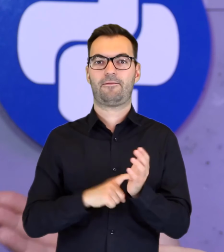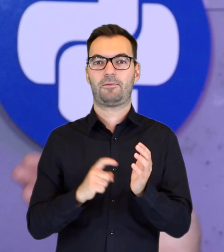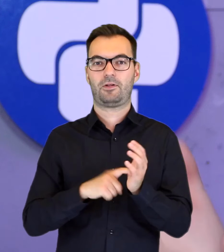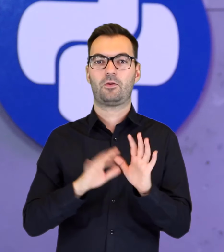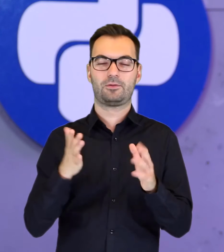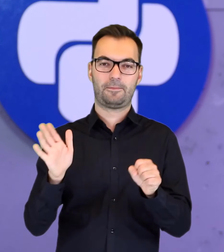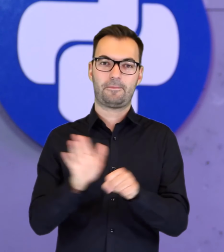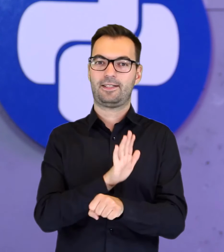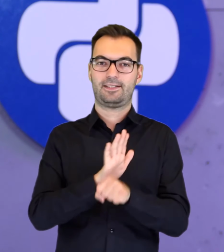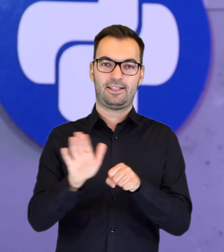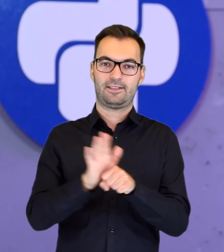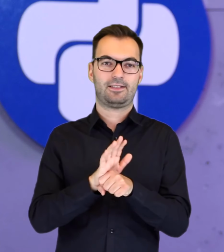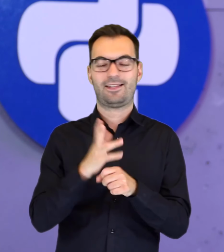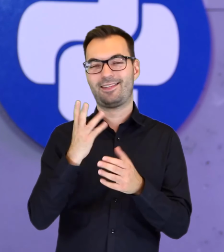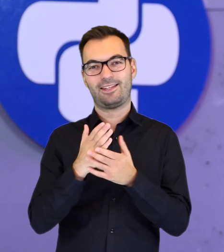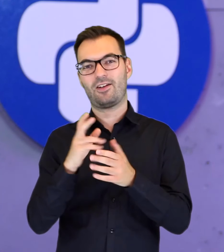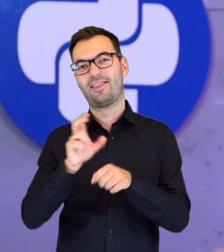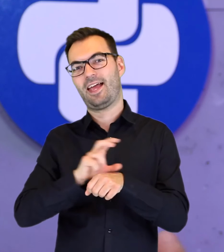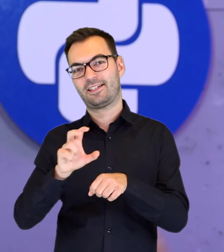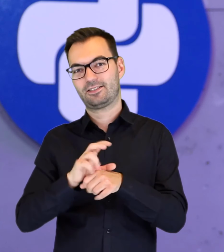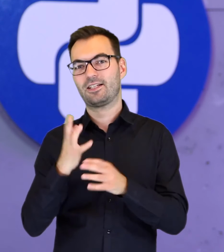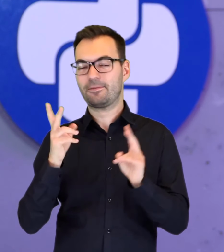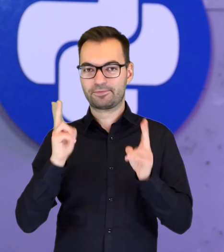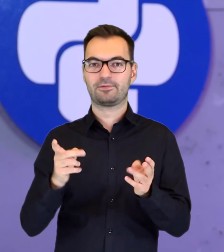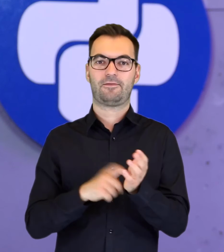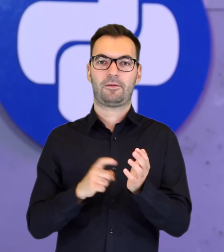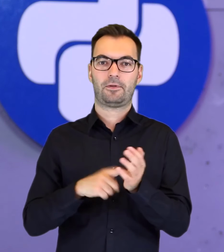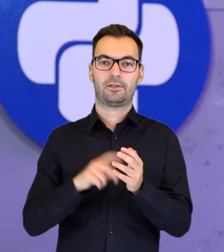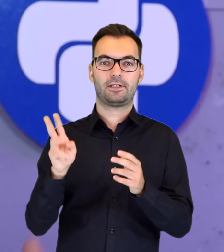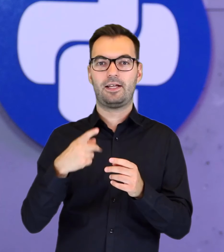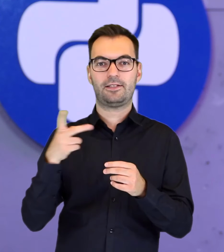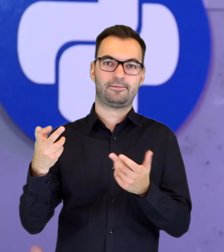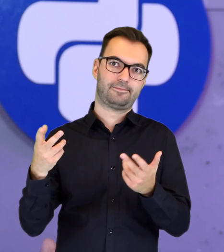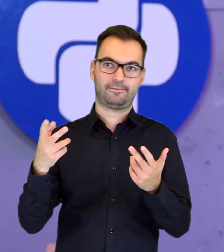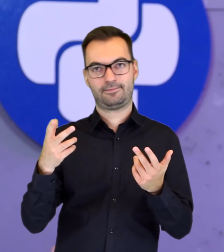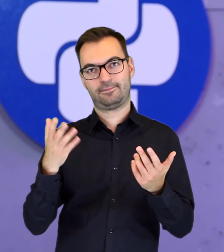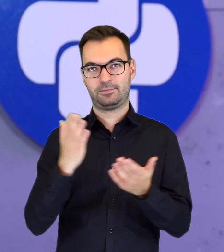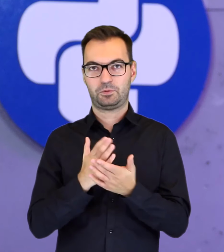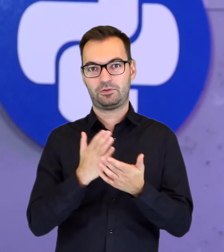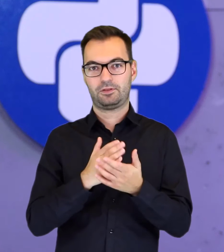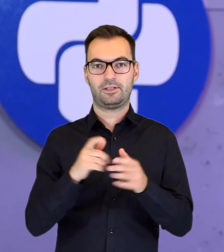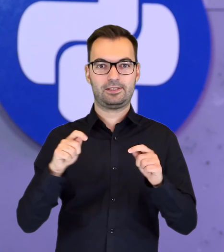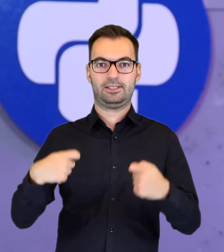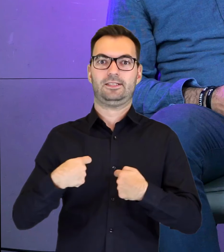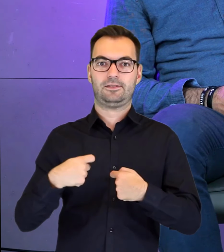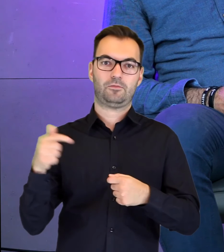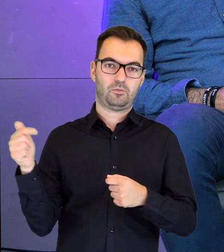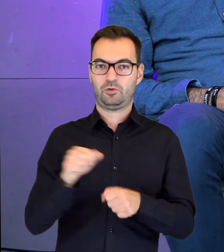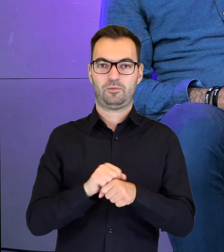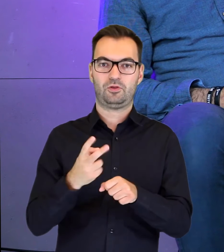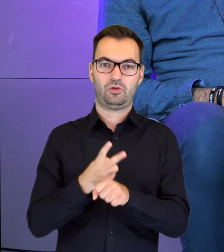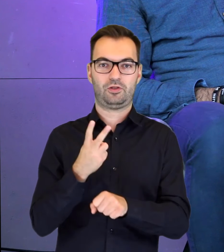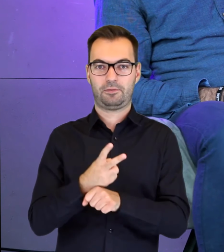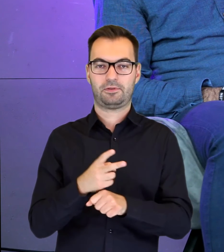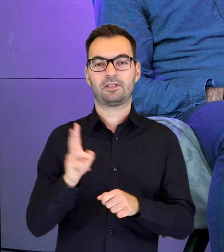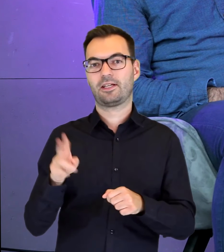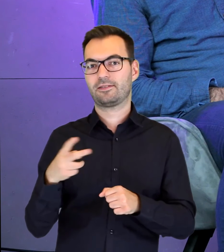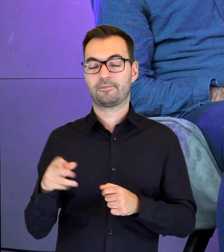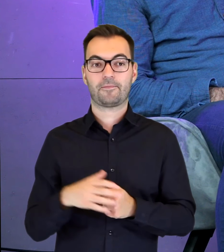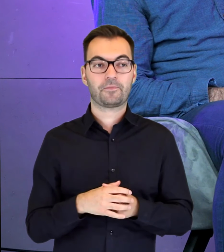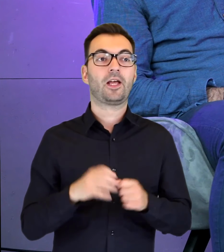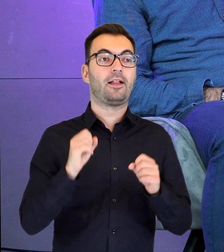ta dostępność jest wymogiem tak ordynator biznesowej a nie tych stricte technicznej A kiedy się kiedy